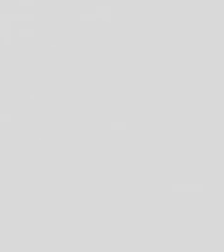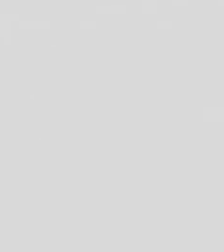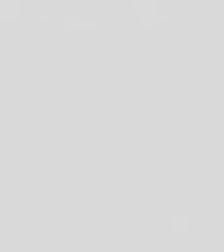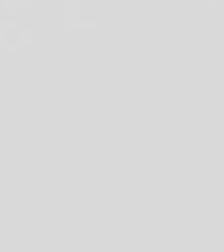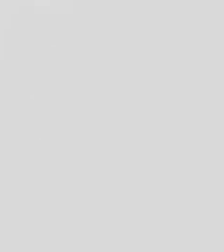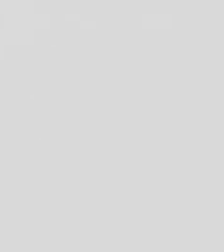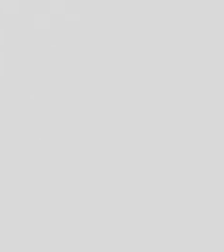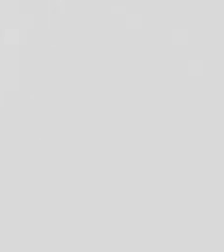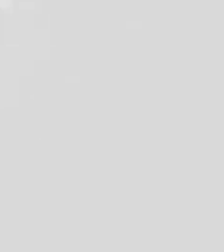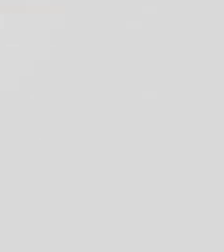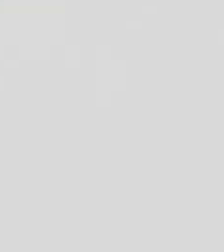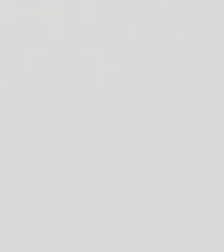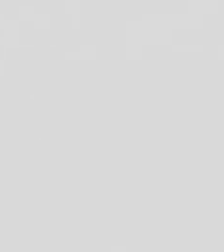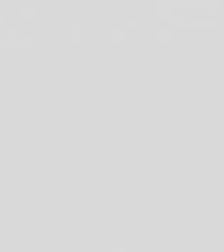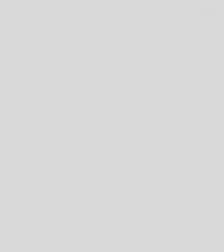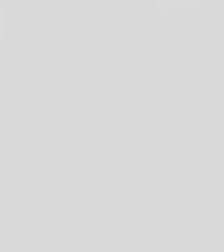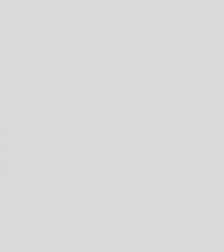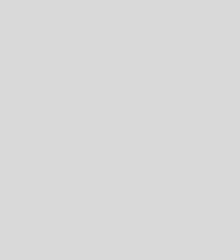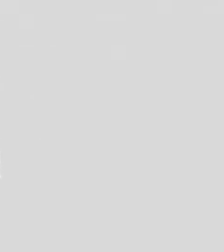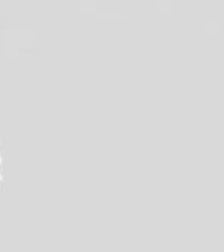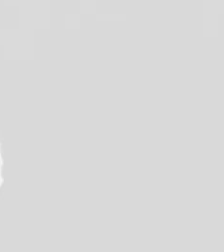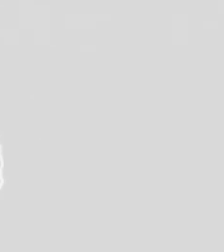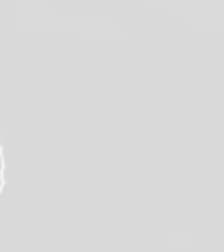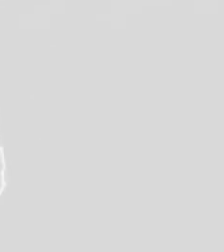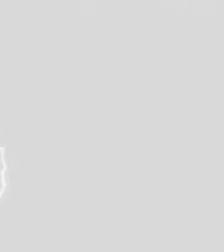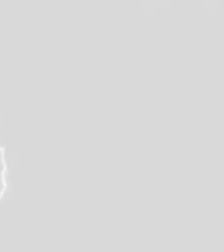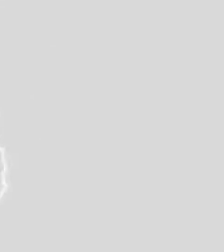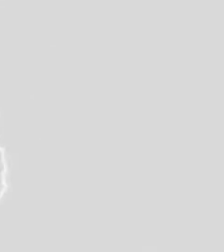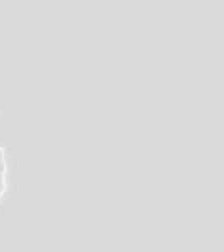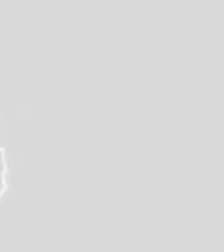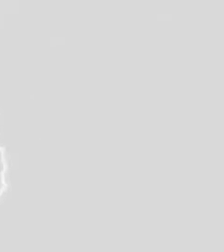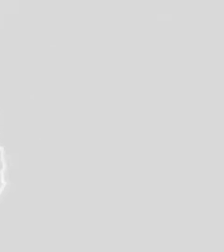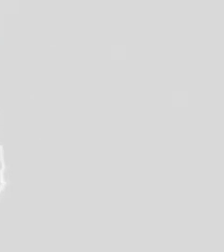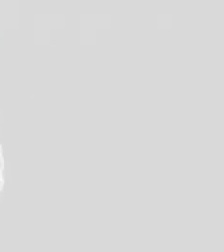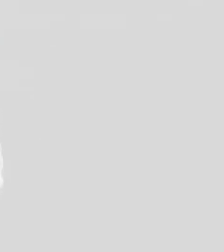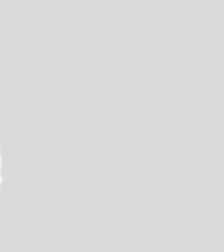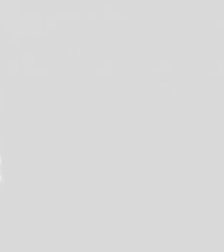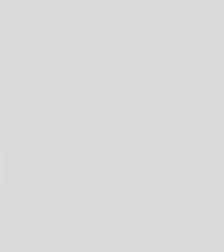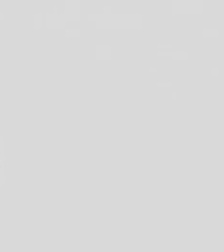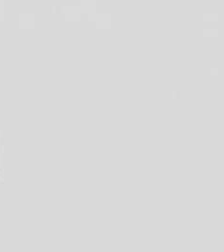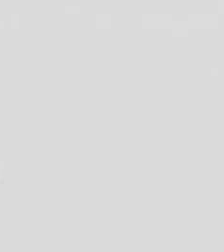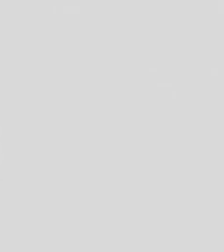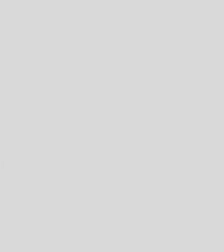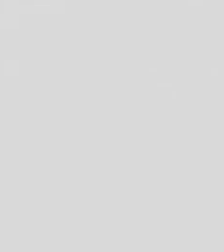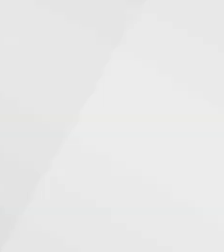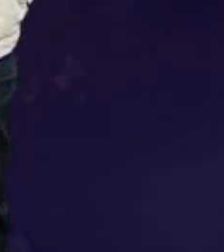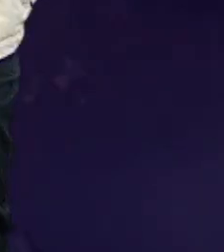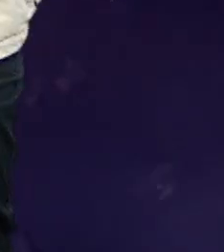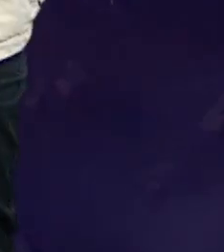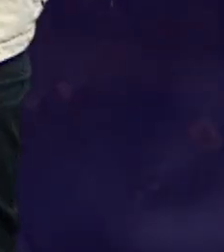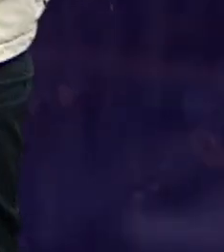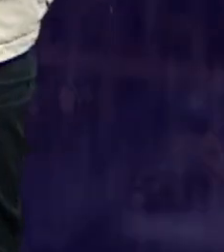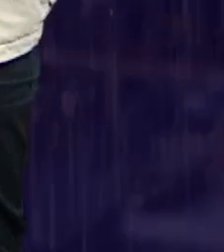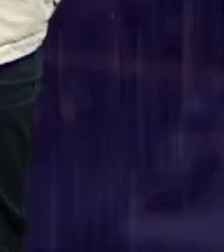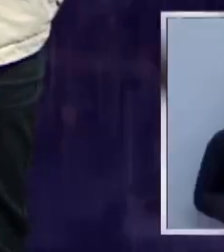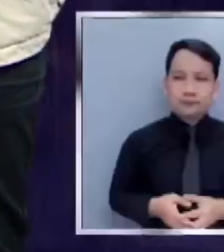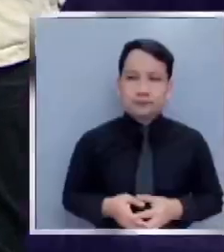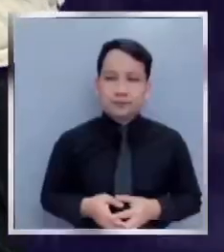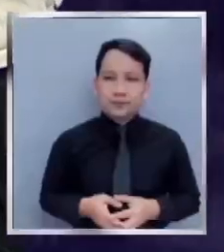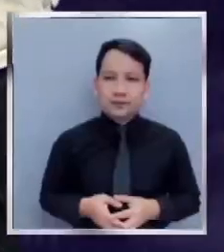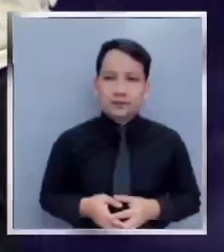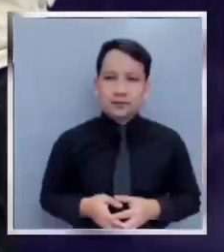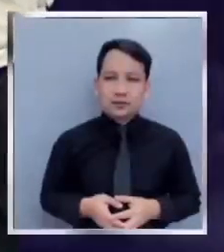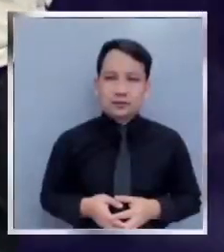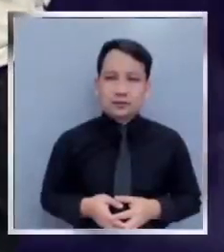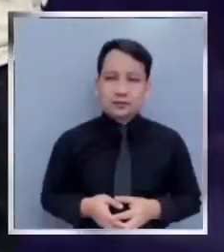At panahon ni GMA resident meteorologist Nathaniel Mangtani Cruz. Oh, mga kapuso,